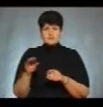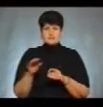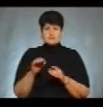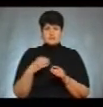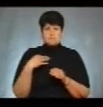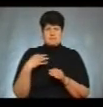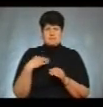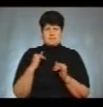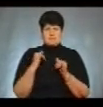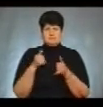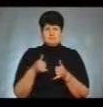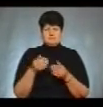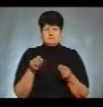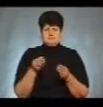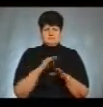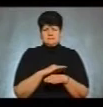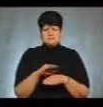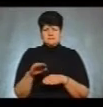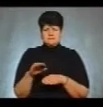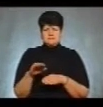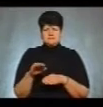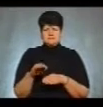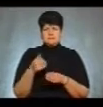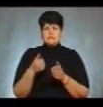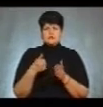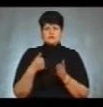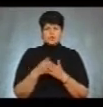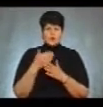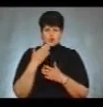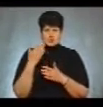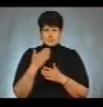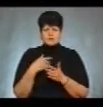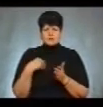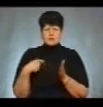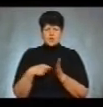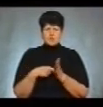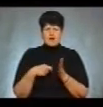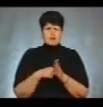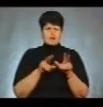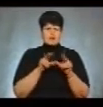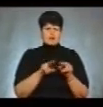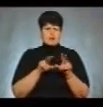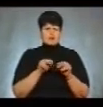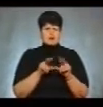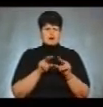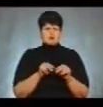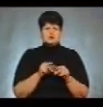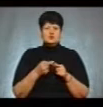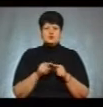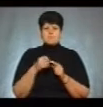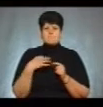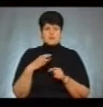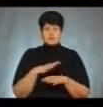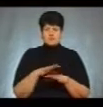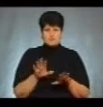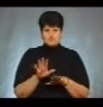білим відсівом. Причому нас до останнього годували обіцянками, що оцього білого не буде.